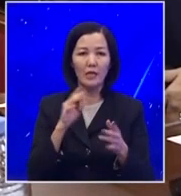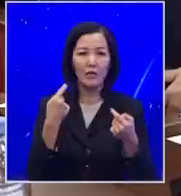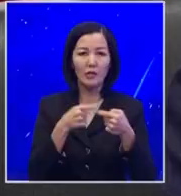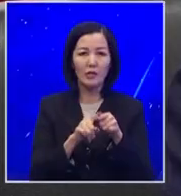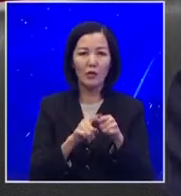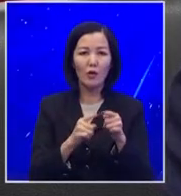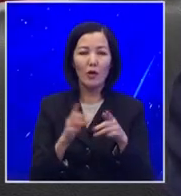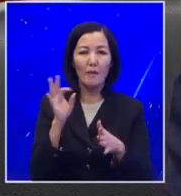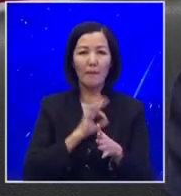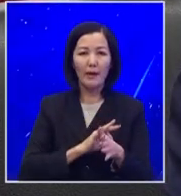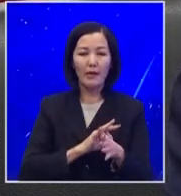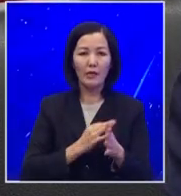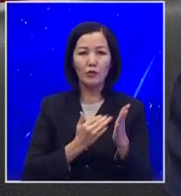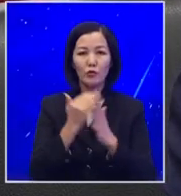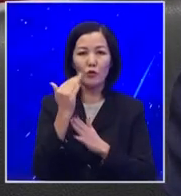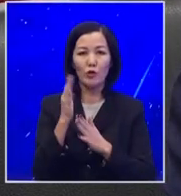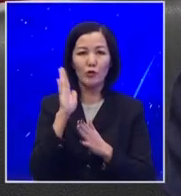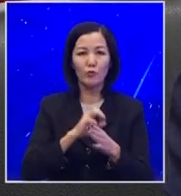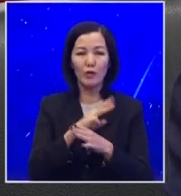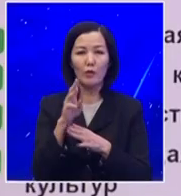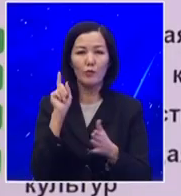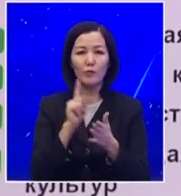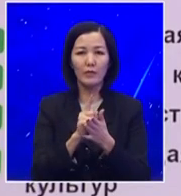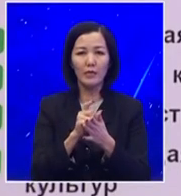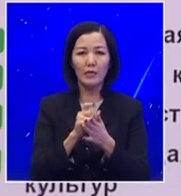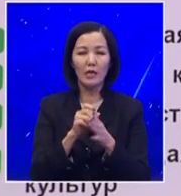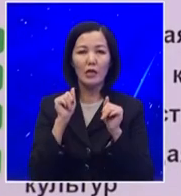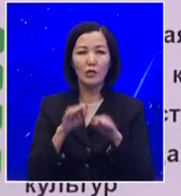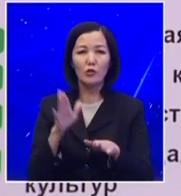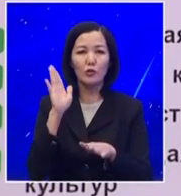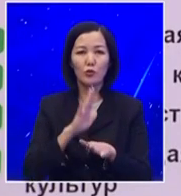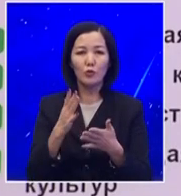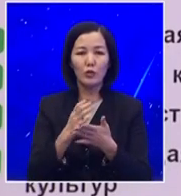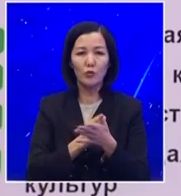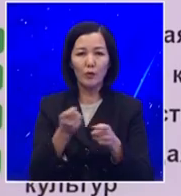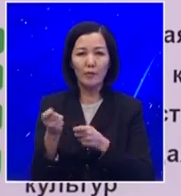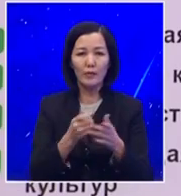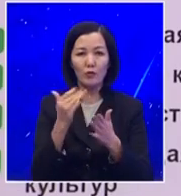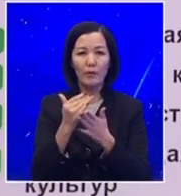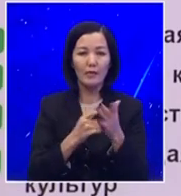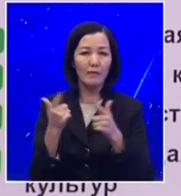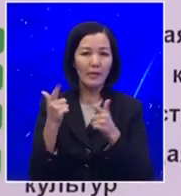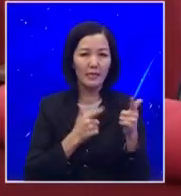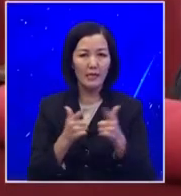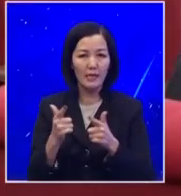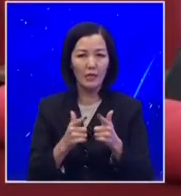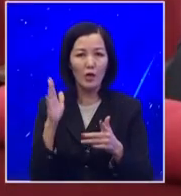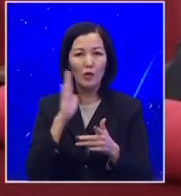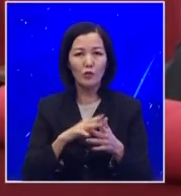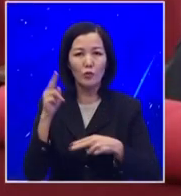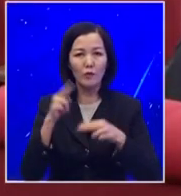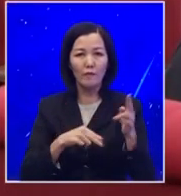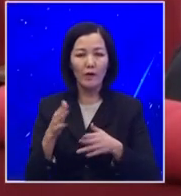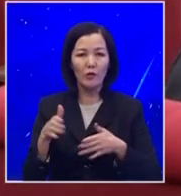пайызы жоғары. Сумен қамту міндеттерін шешу үшін үкімет су ресурстарын басқару бағдарламасын әзірледі. Ол бойынша су